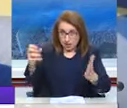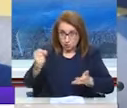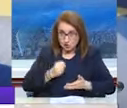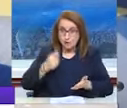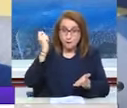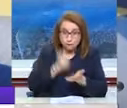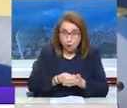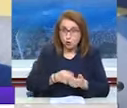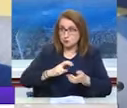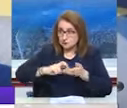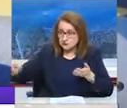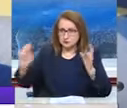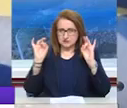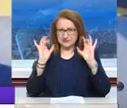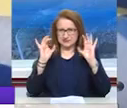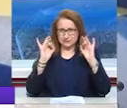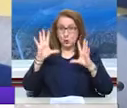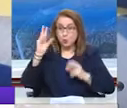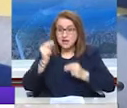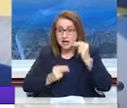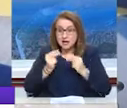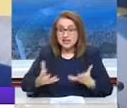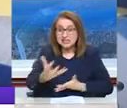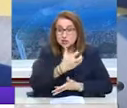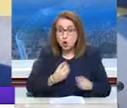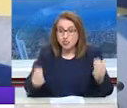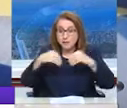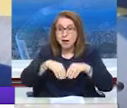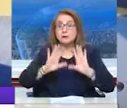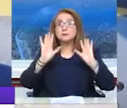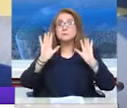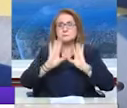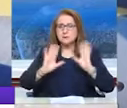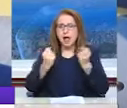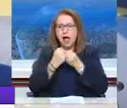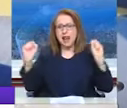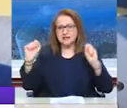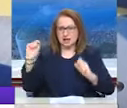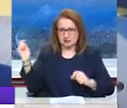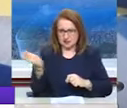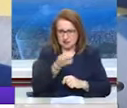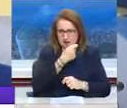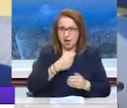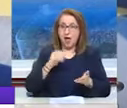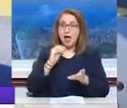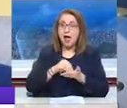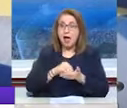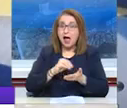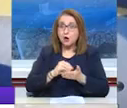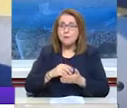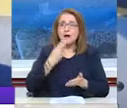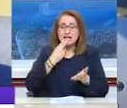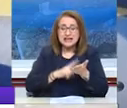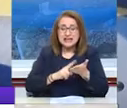συμψηφιστέα. Παράλληλα, καλύπτουμε τις ασφαλιστικές εισφορές τους επί του ονομαστικού τους μισθού για